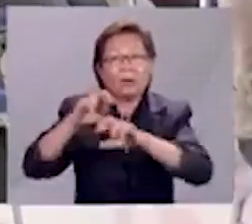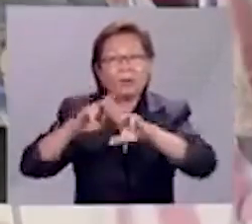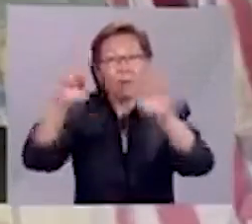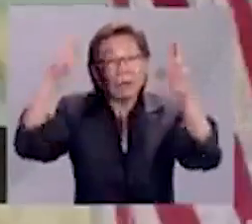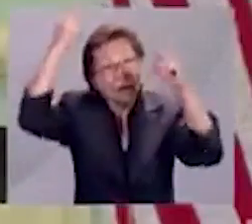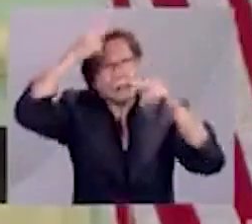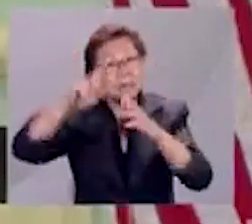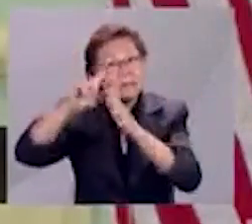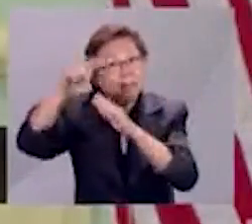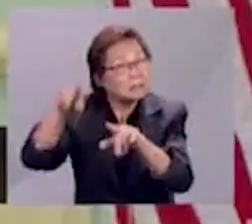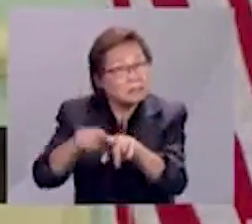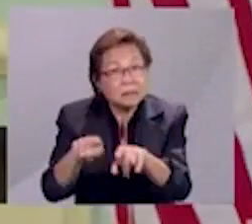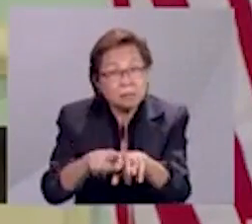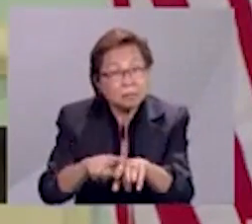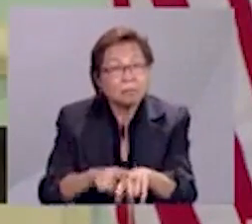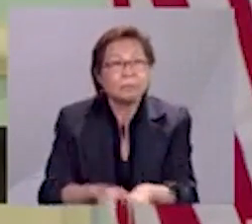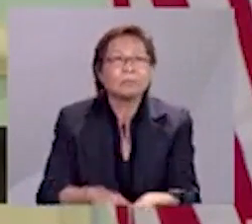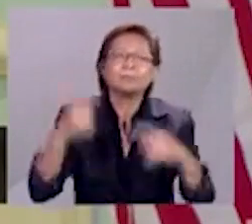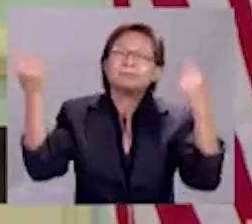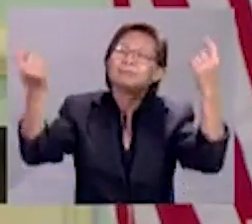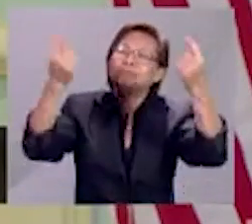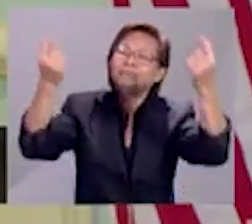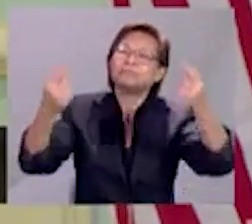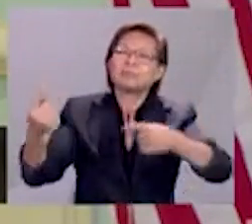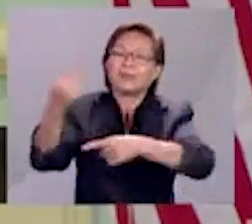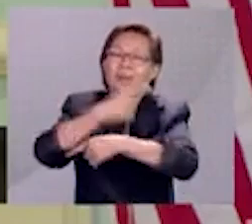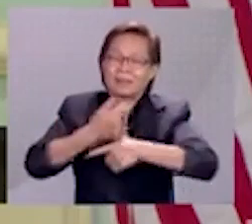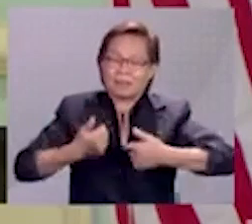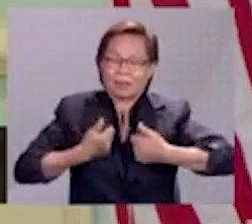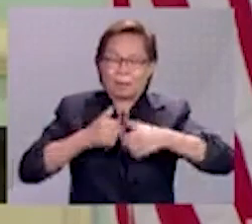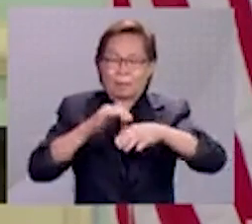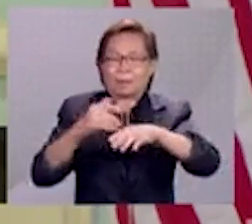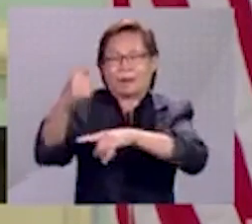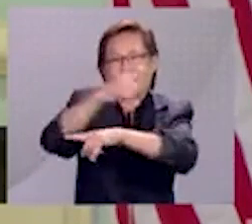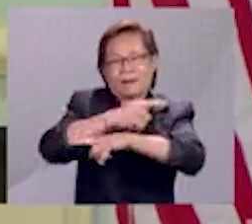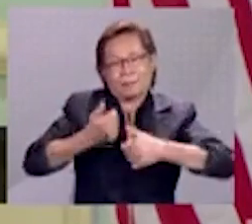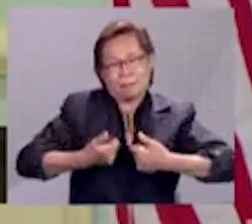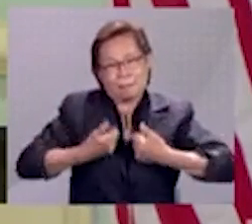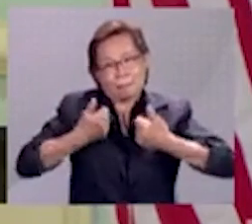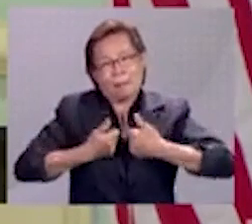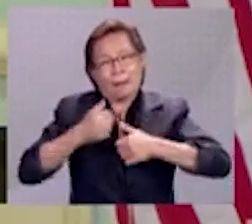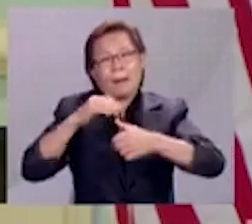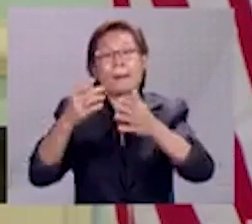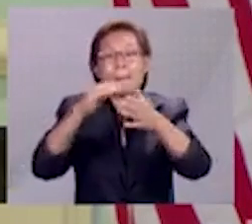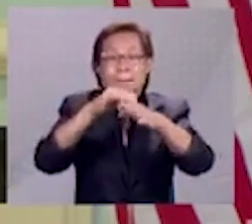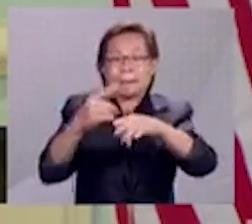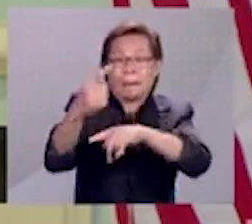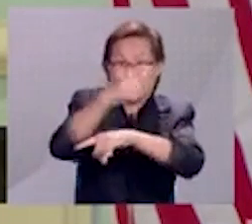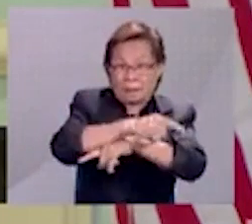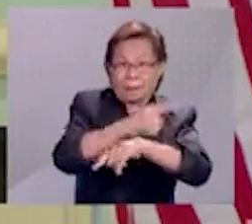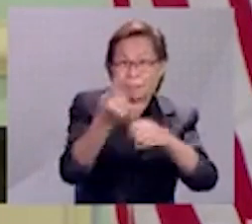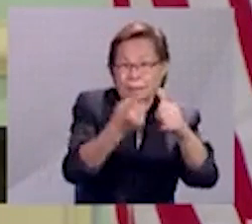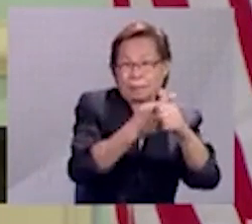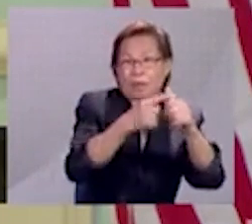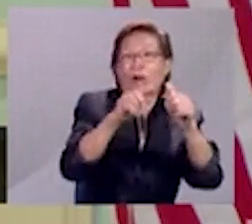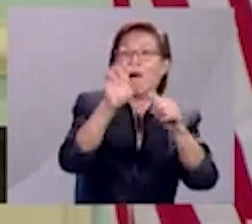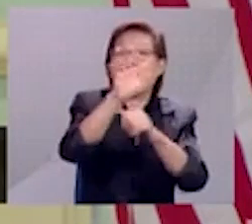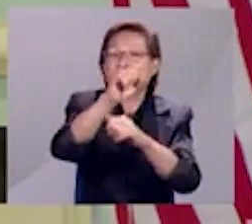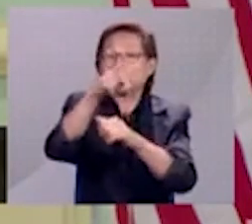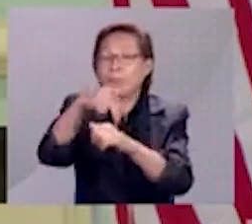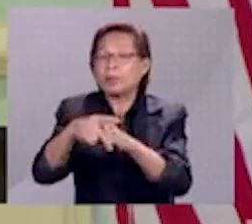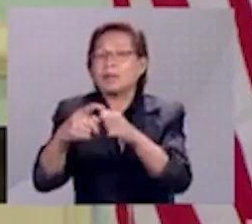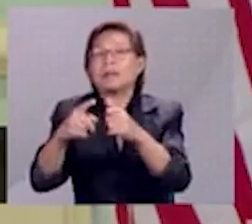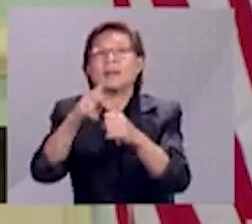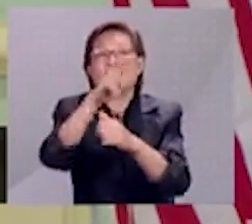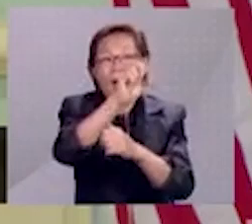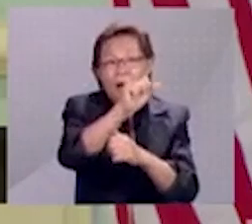Kebenaran untuk menyambut hari raya adalah hari pertama dengan SOP 20 orang. Hari raya